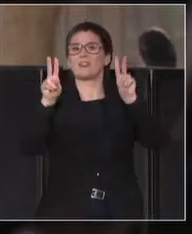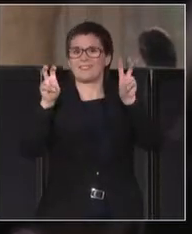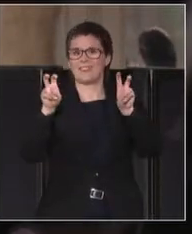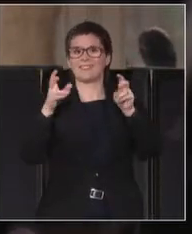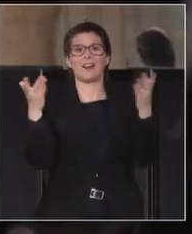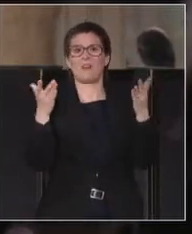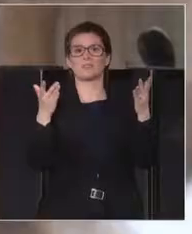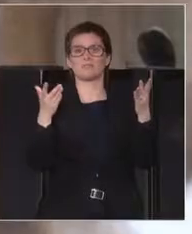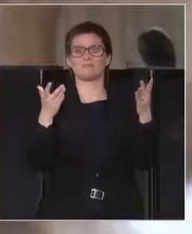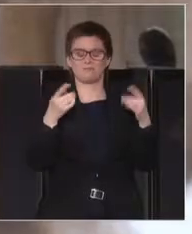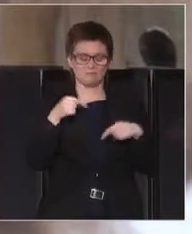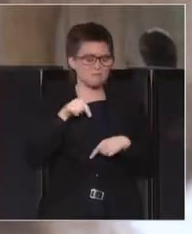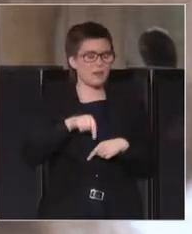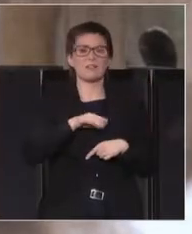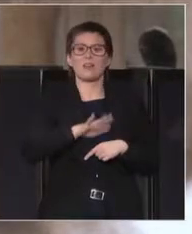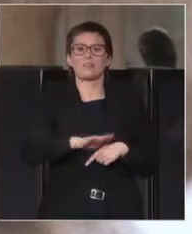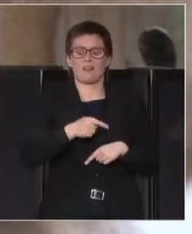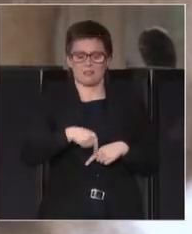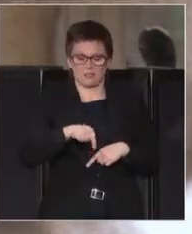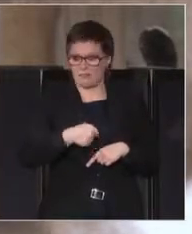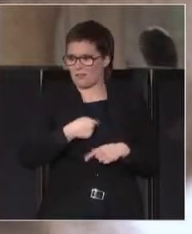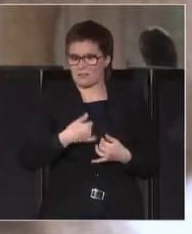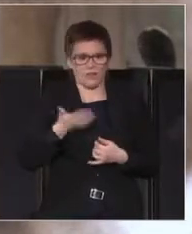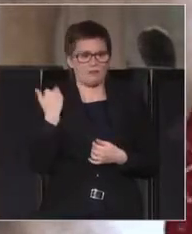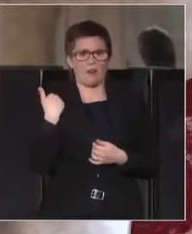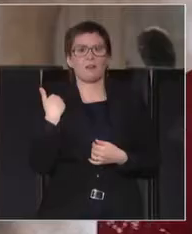Das Kind, das ich war, verarbeitet.